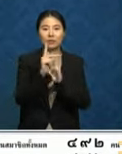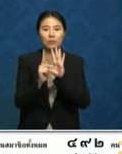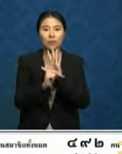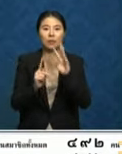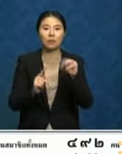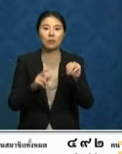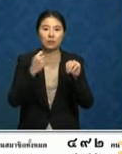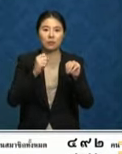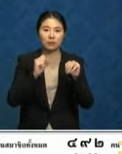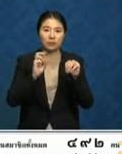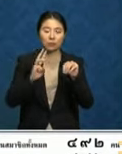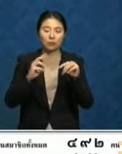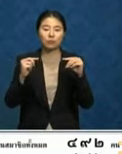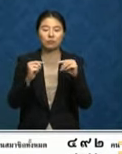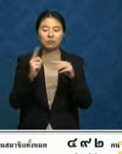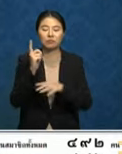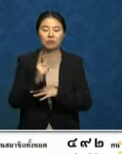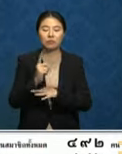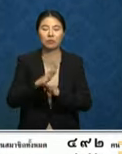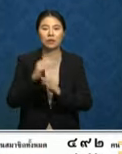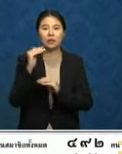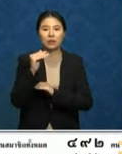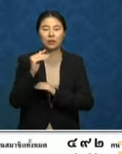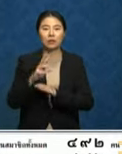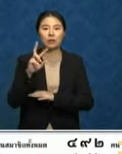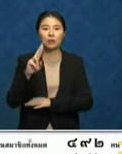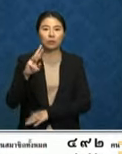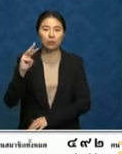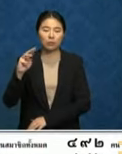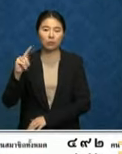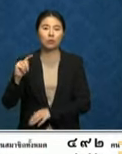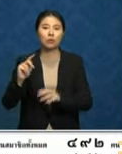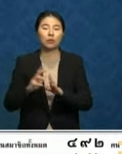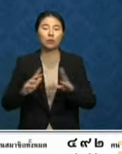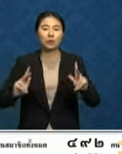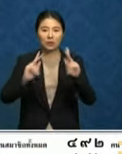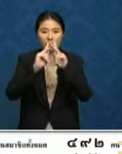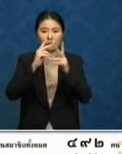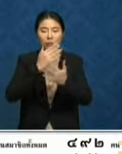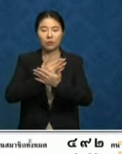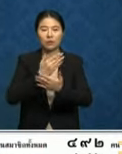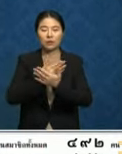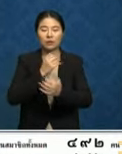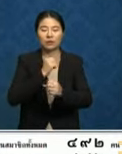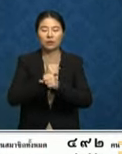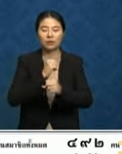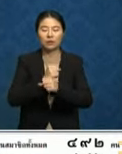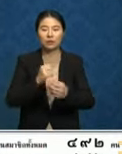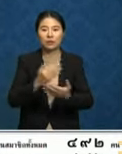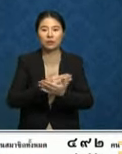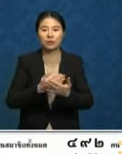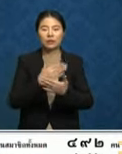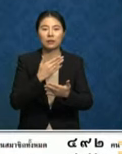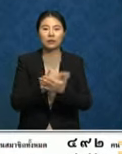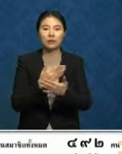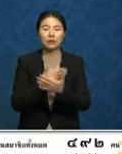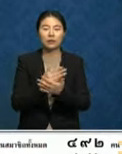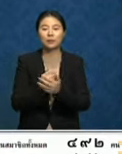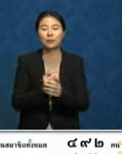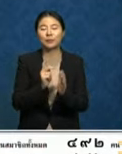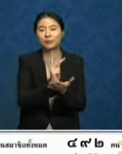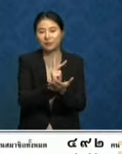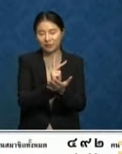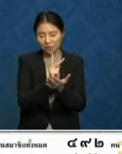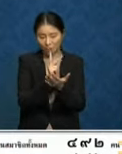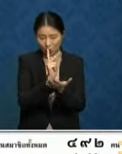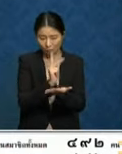16ควรกำหนดให้รัฐมนตรีว่าการกระทรวงการคลังเป็นผู้พิจารณากอบวงเงินกู้ที่เกินวง